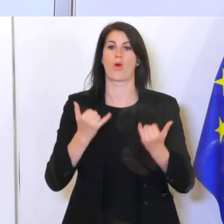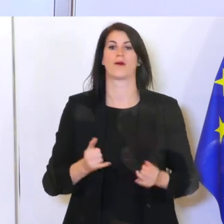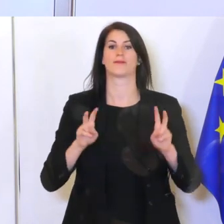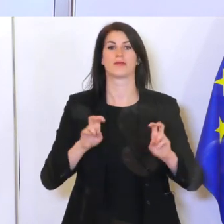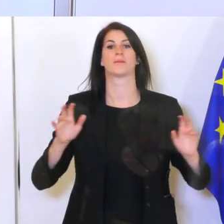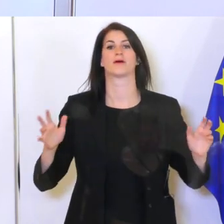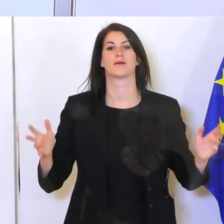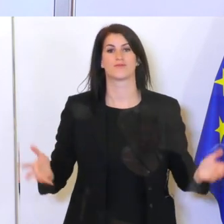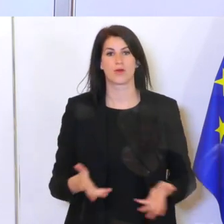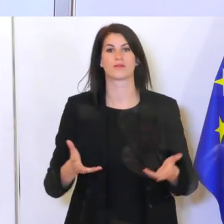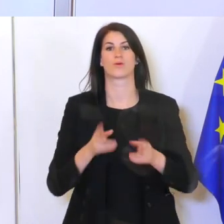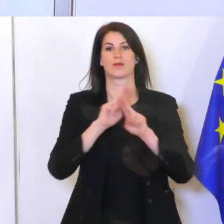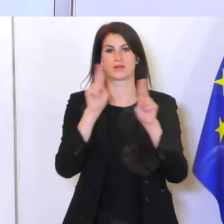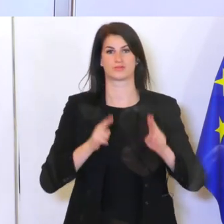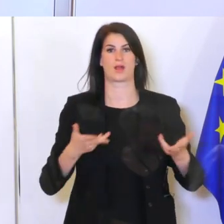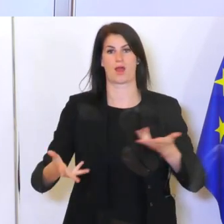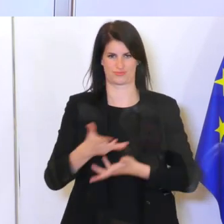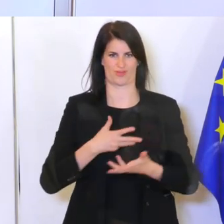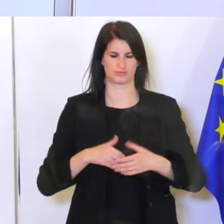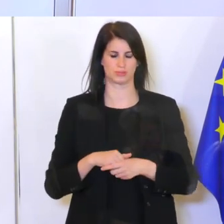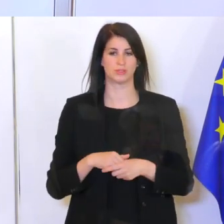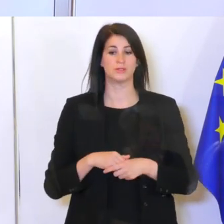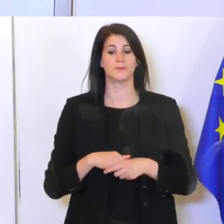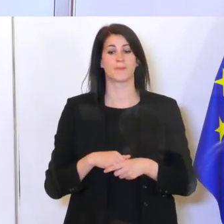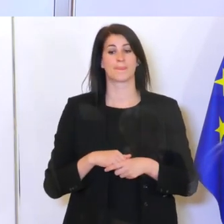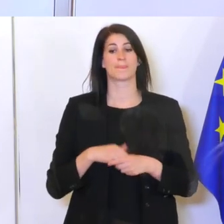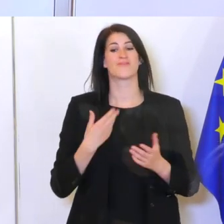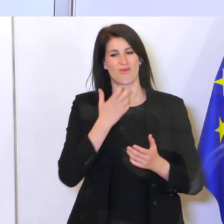zum internationalen Austausch, wollte ich nur noch sagen,